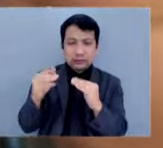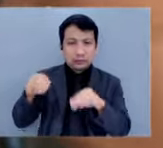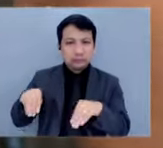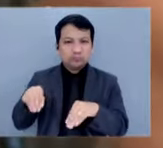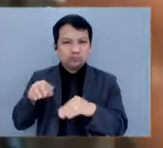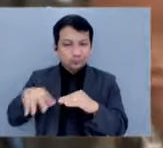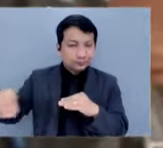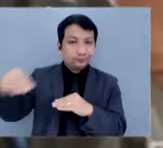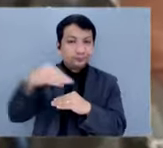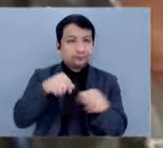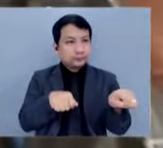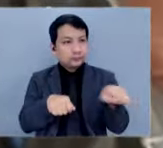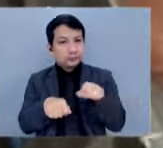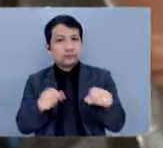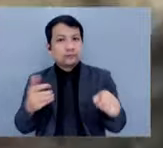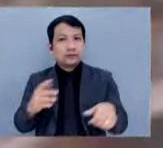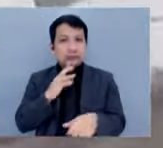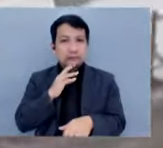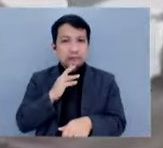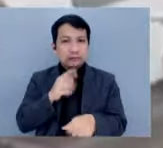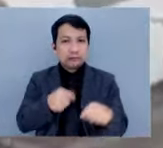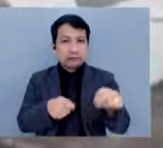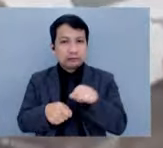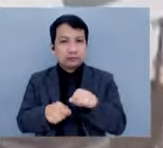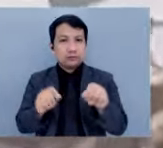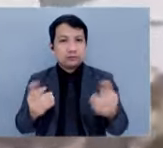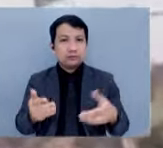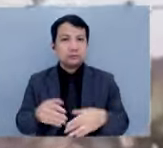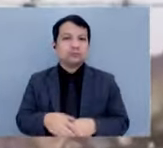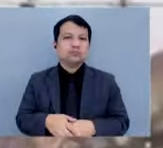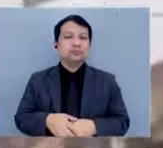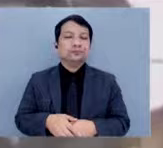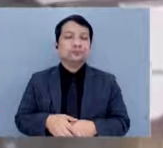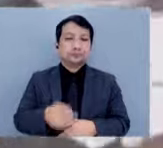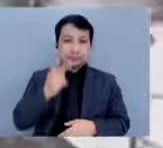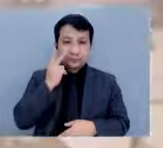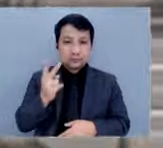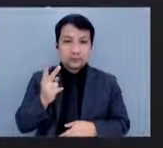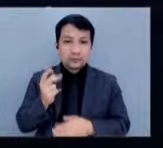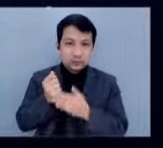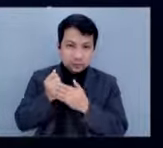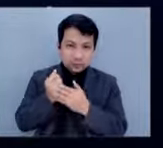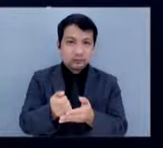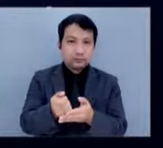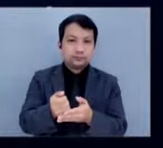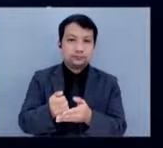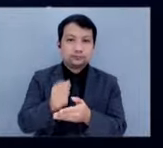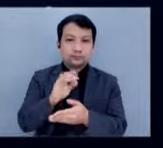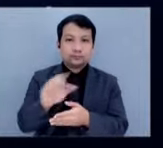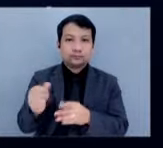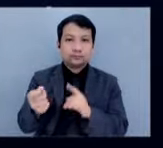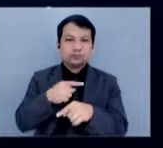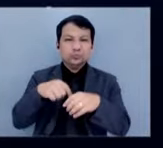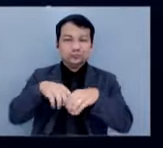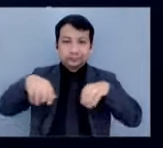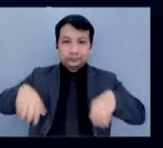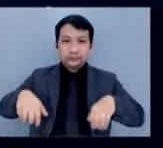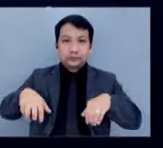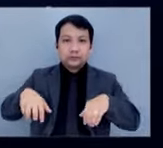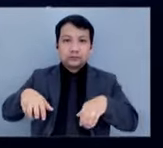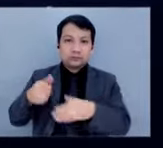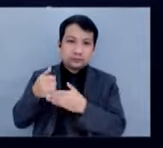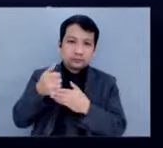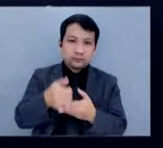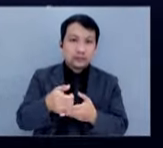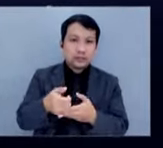na lang. Wala nang tubig na binobomba. Sa laki ng apoy, tumulong na ang mga bumbero mula sa katabing bayan. Ang iba kumuha